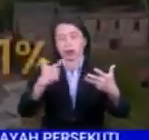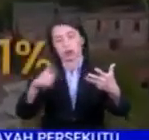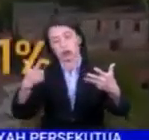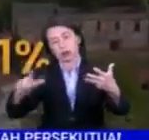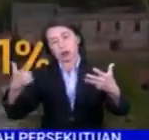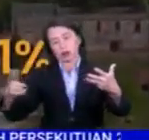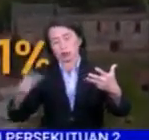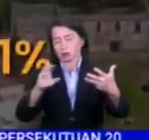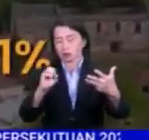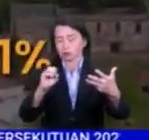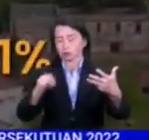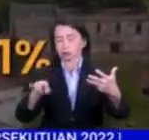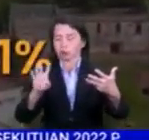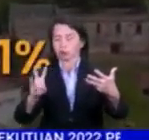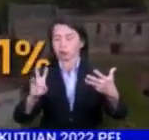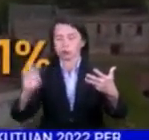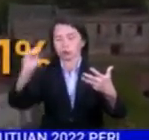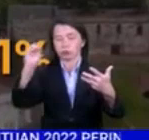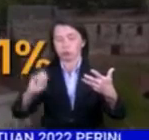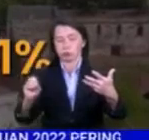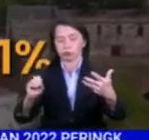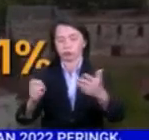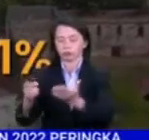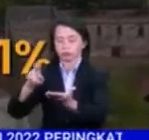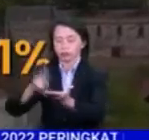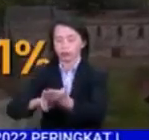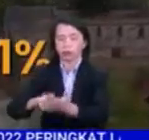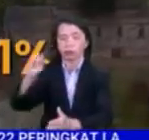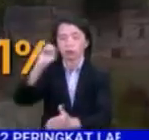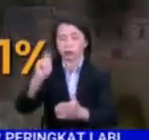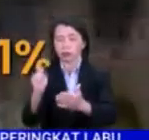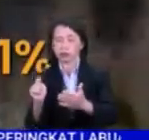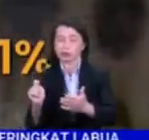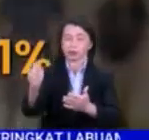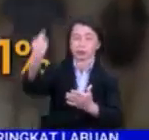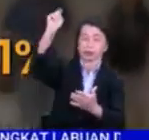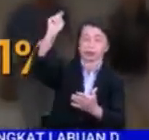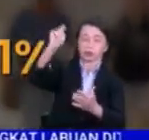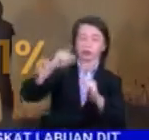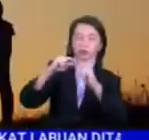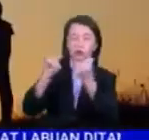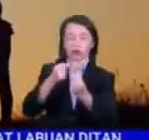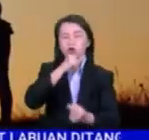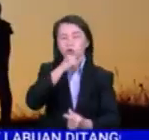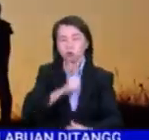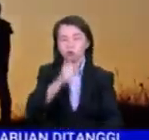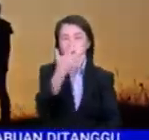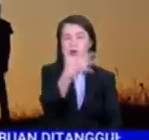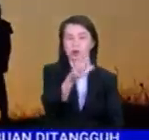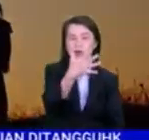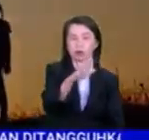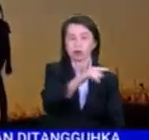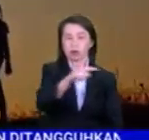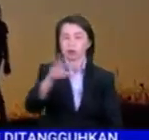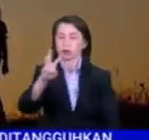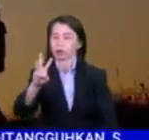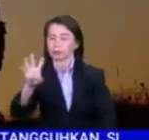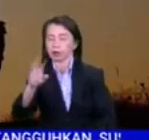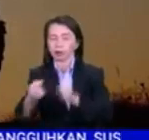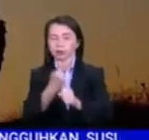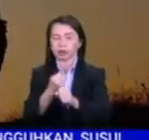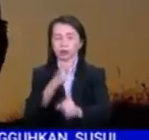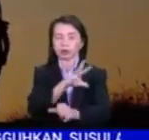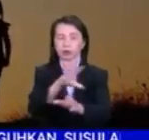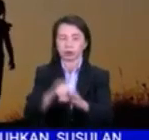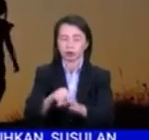lain-lain 0.7%. Rekod peratusan tertinggi penduduk, golongan berumur 15 hingga 64 tahun